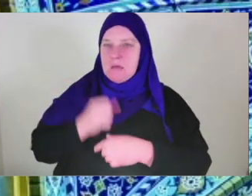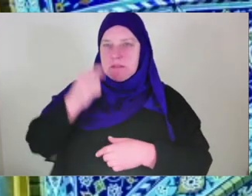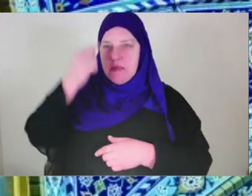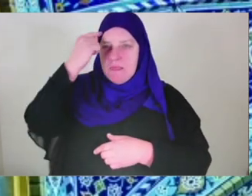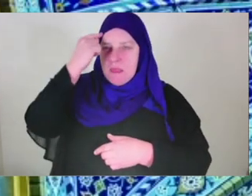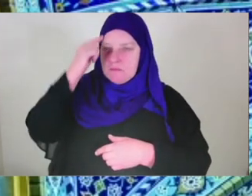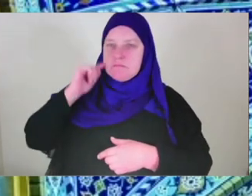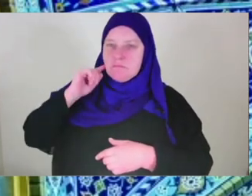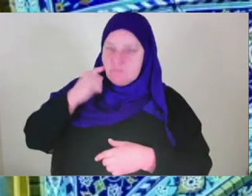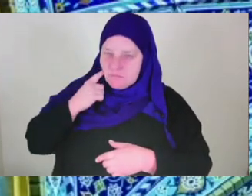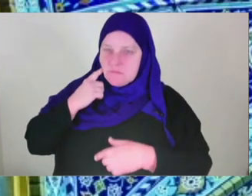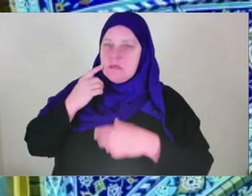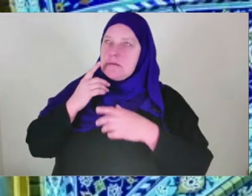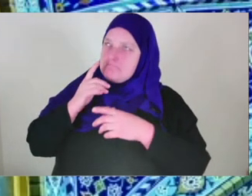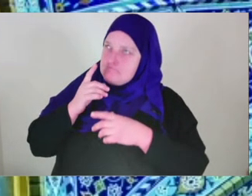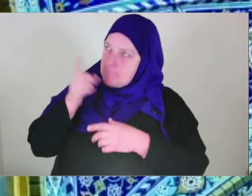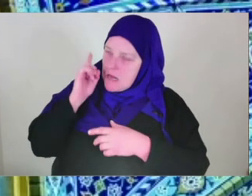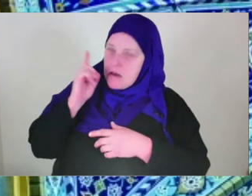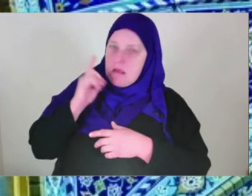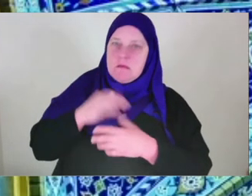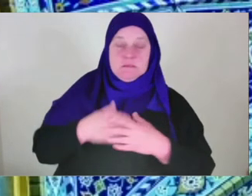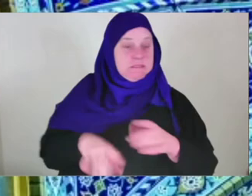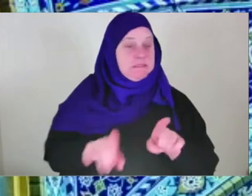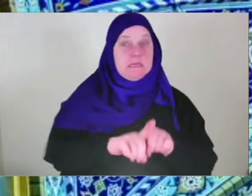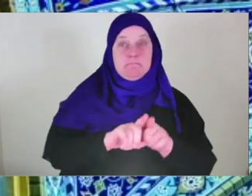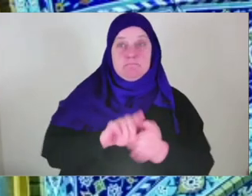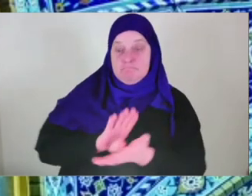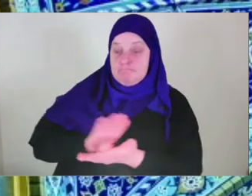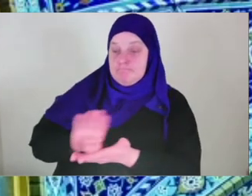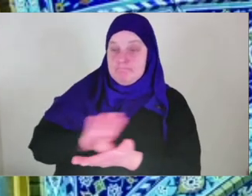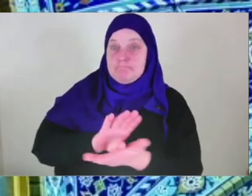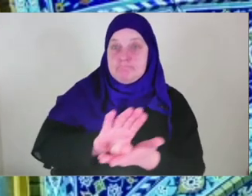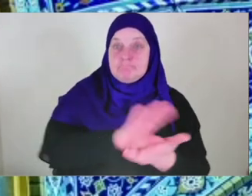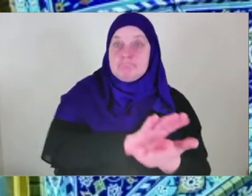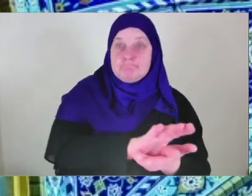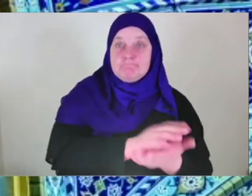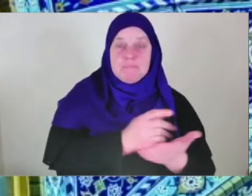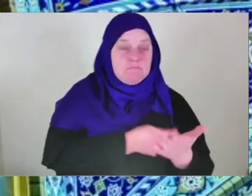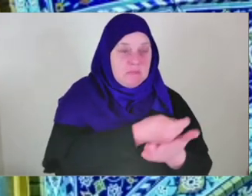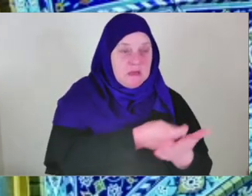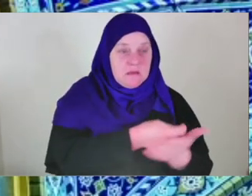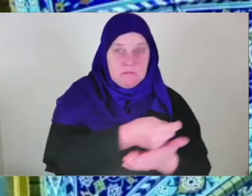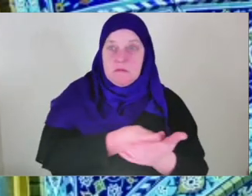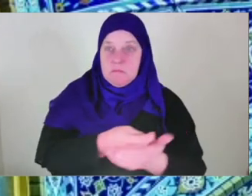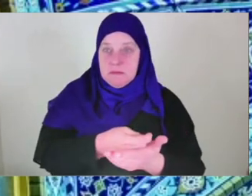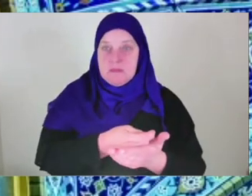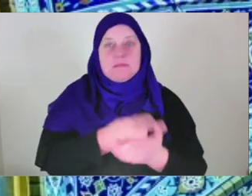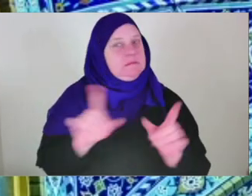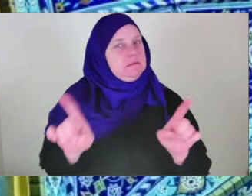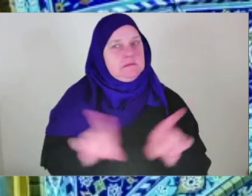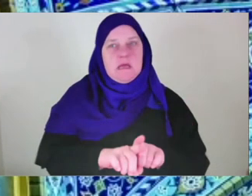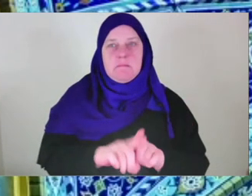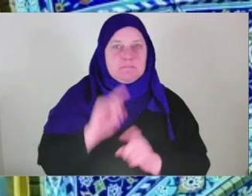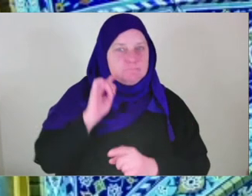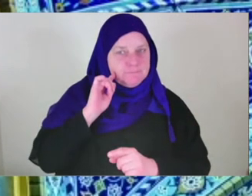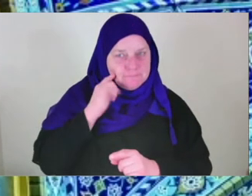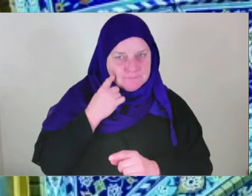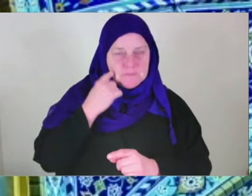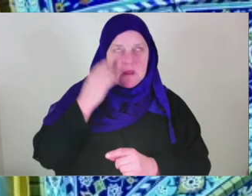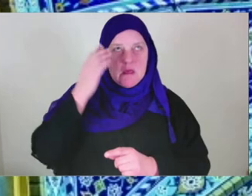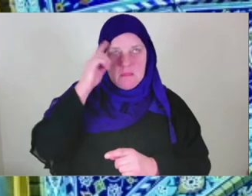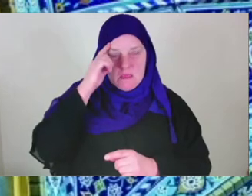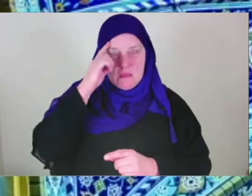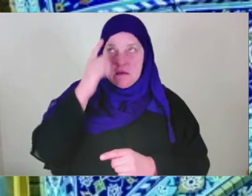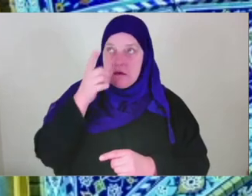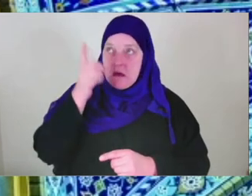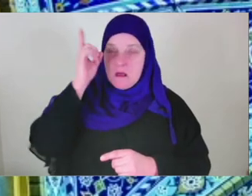God as a worshiping act. فَأَنَّ لِلَّهِ خُمُسَهُ, to God belongs its fifth, 1/20th of